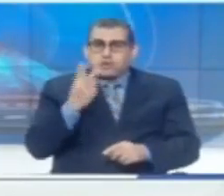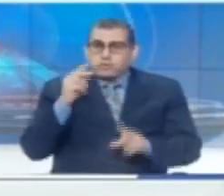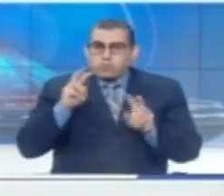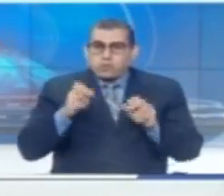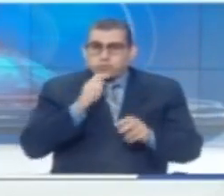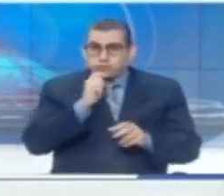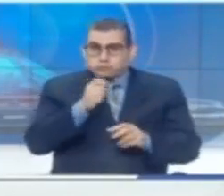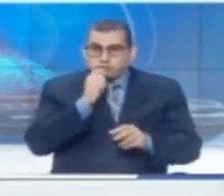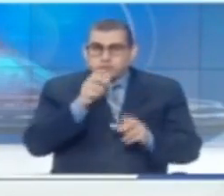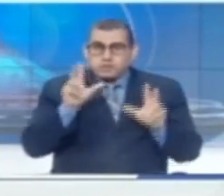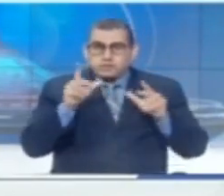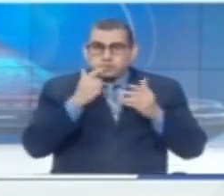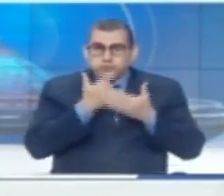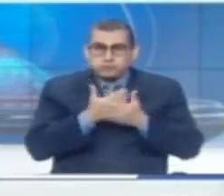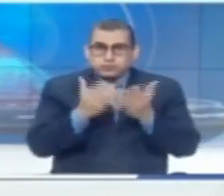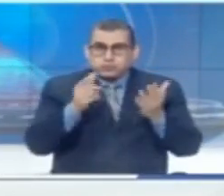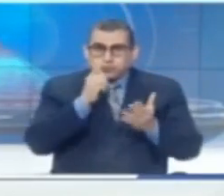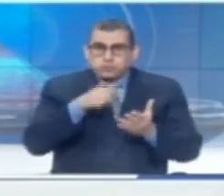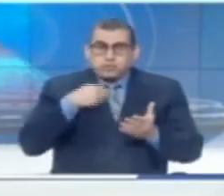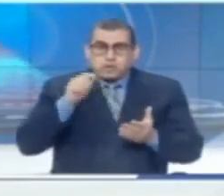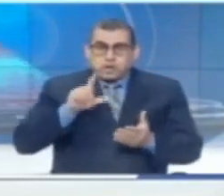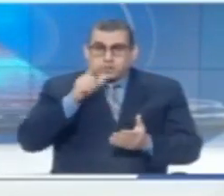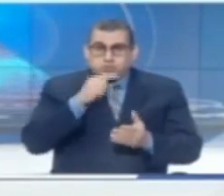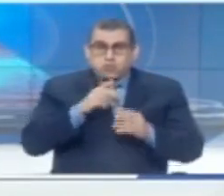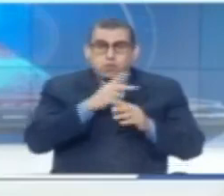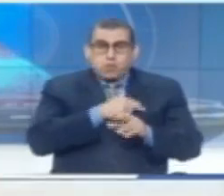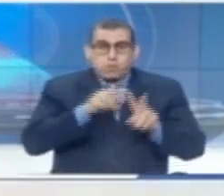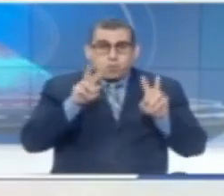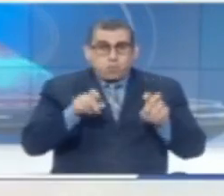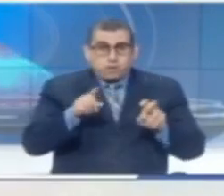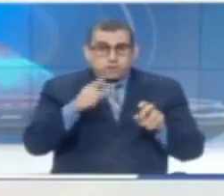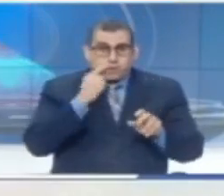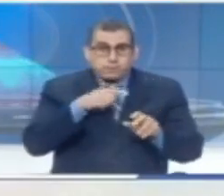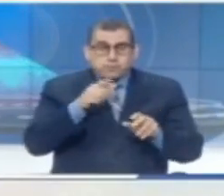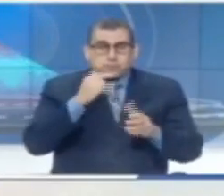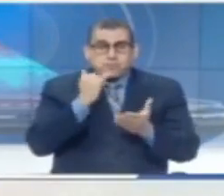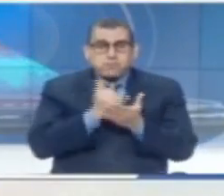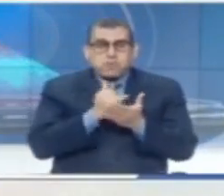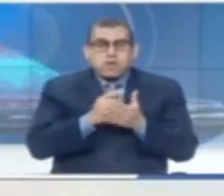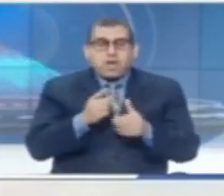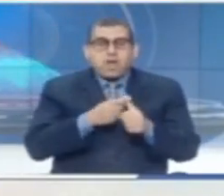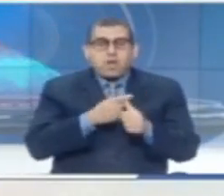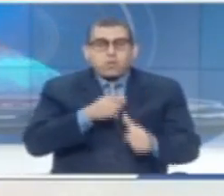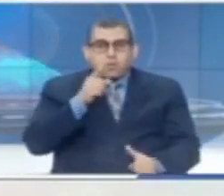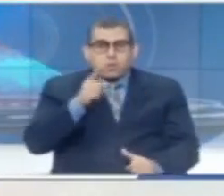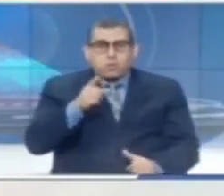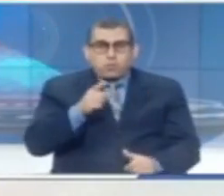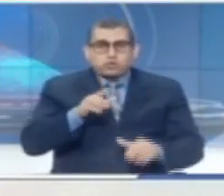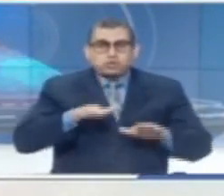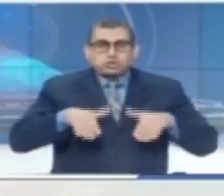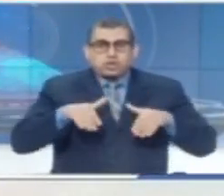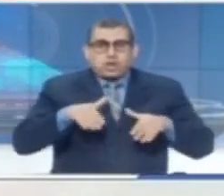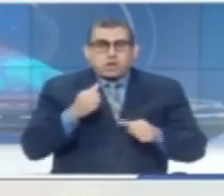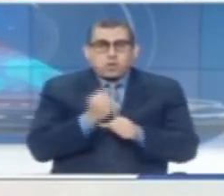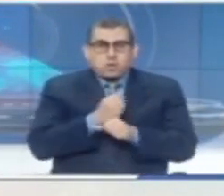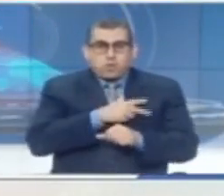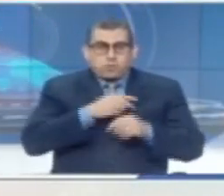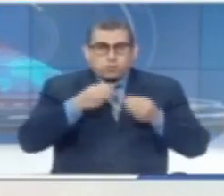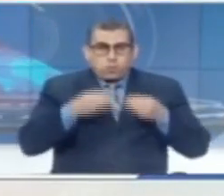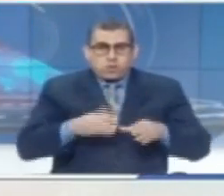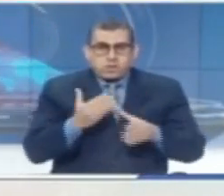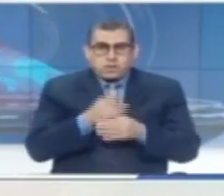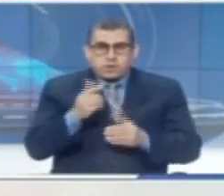كلمة متلفزة له اعتبر عون أن تعطيل الحكومة هو المسؤول الأول عن شلل إدارة الدولة